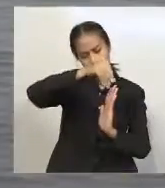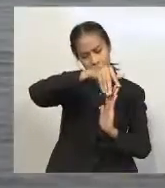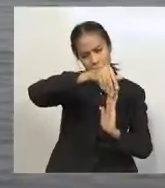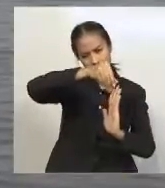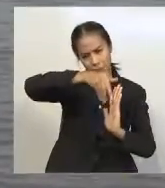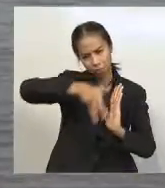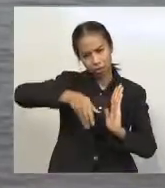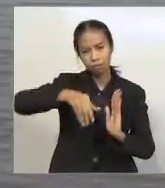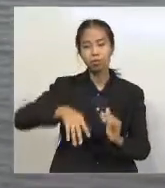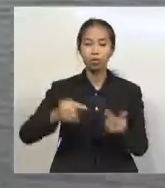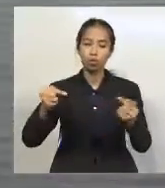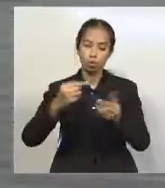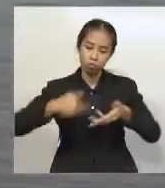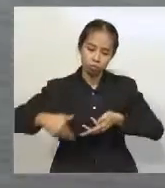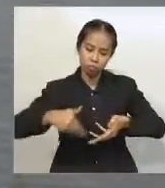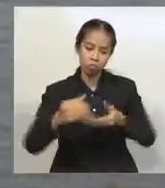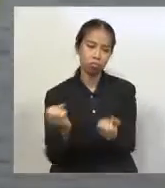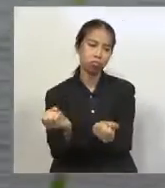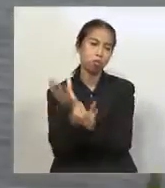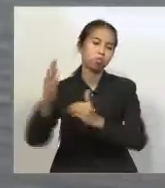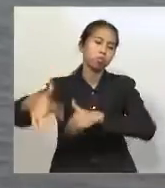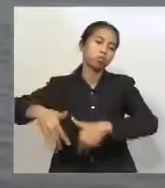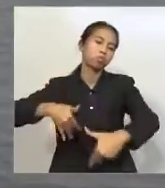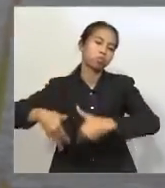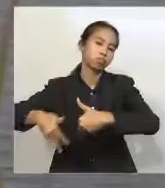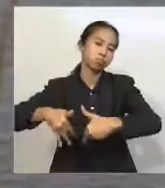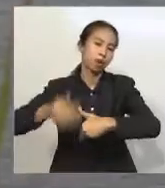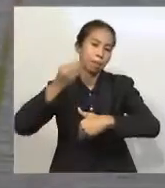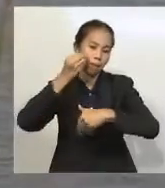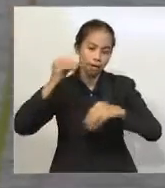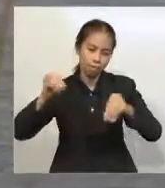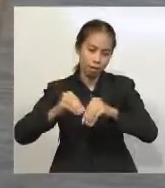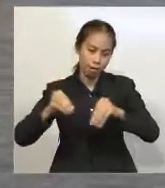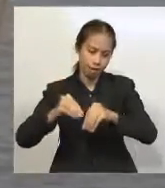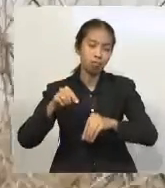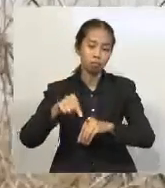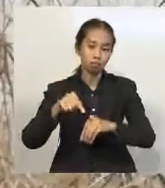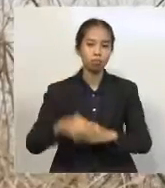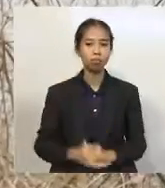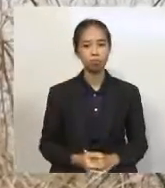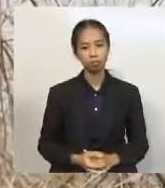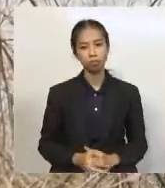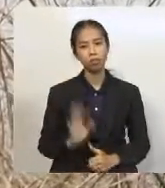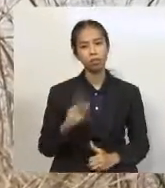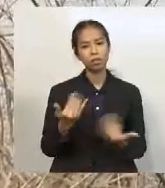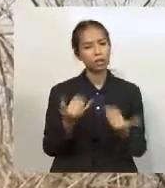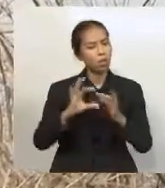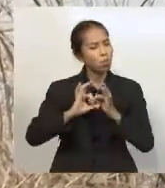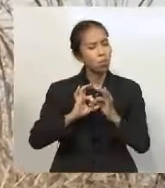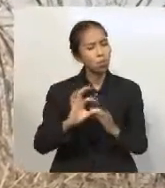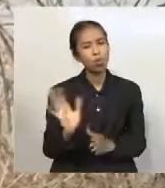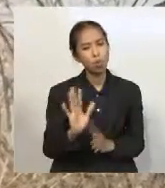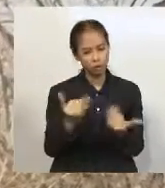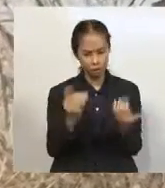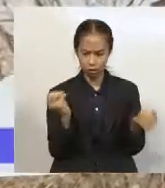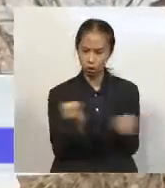ให้ไหลลงแม่น้ำสายหลักที่จะส่งผลกระทบกับประชาชนที่อาศัยอยู่ริมแม่น้ำมากเกินไป ไม่น่าเป็นห่วงไม่ได้รับ